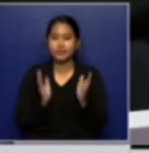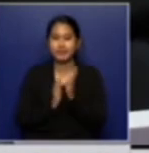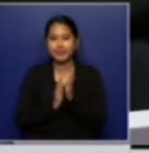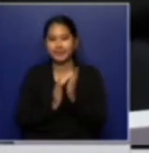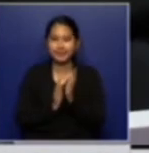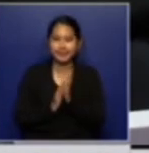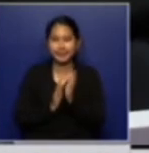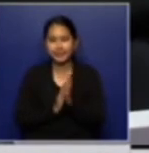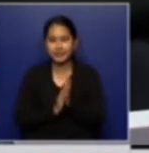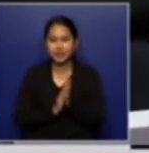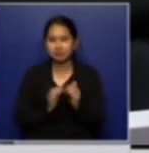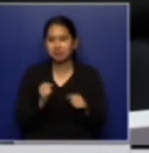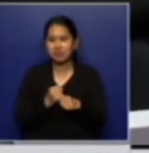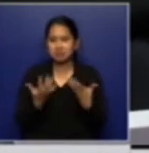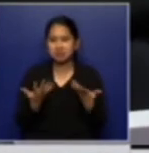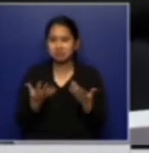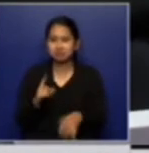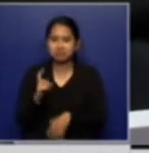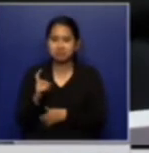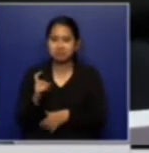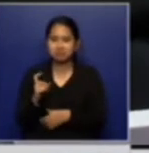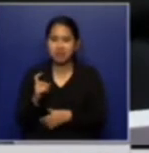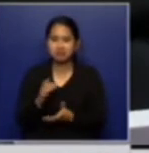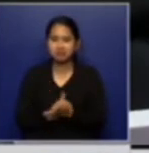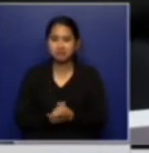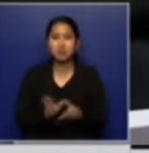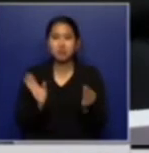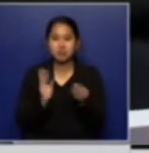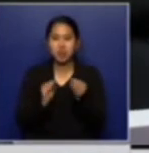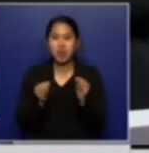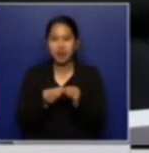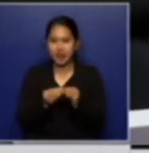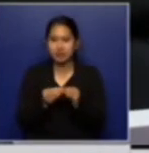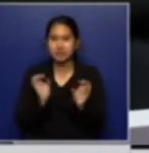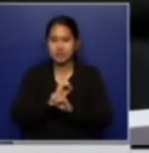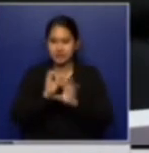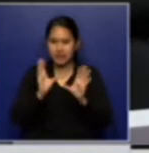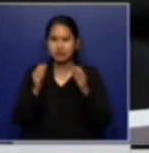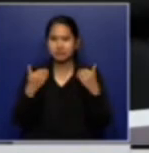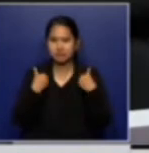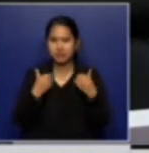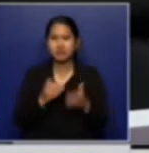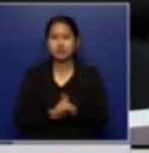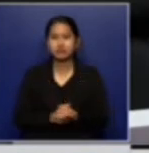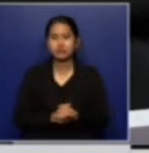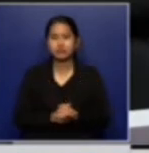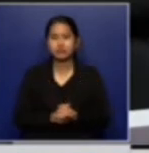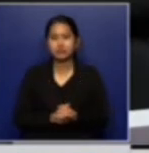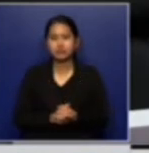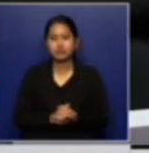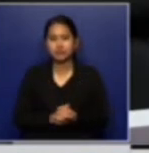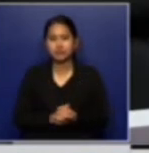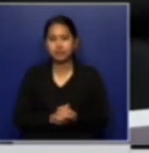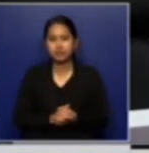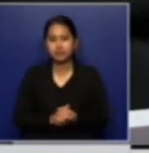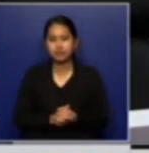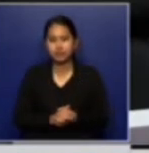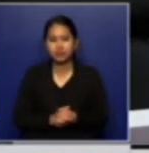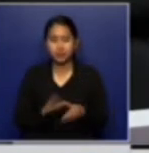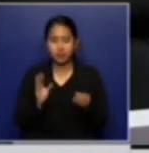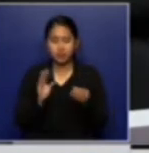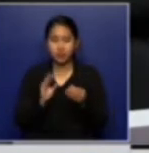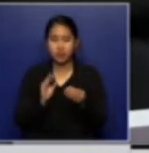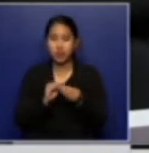ชียร์ไม่ได้ตัวเลขมันถูกบล็อกไว้หมดครับท่านประธานครับตัวเลขการจัดเก็บภา